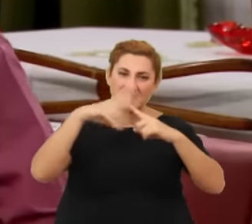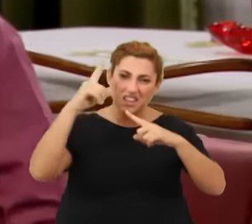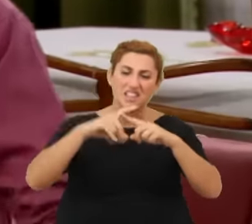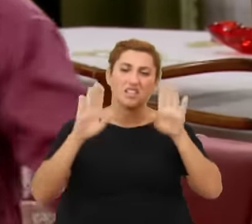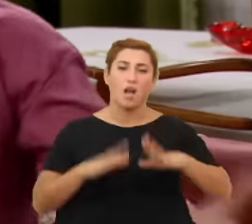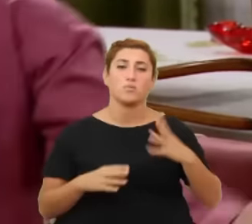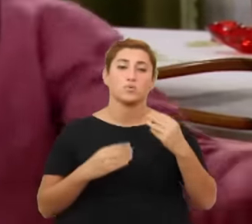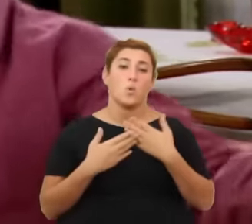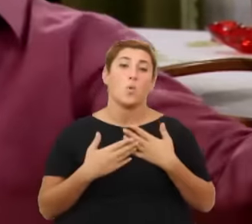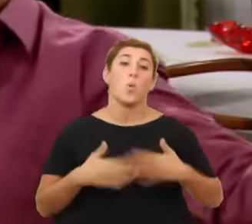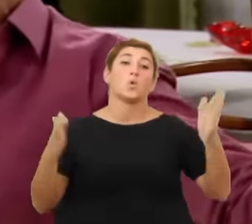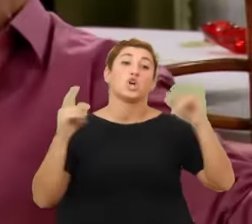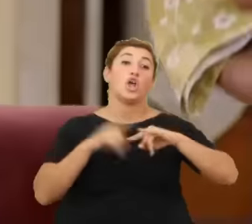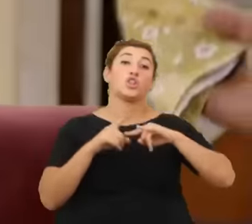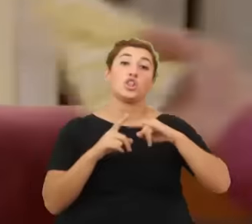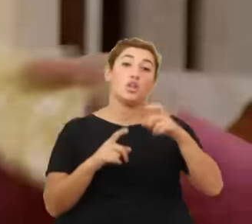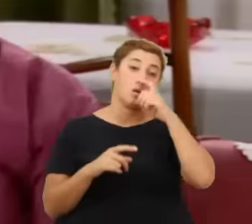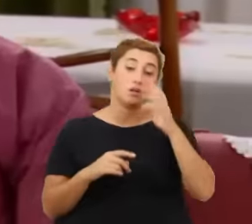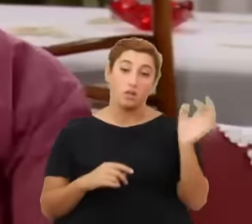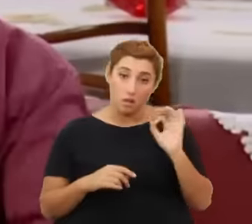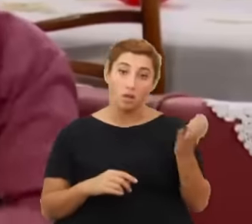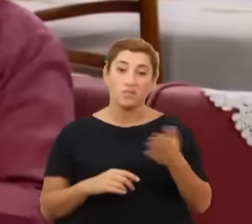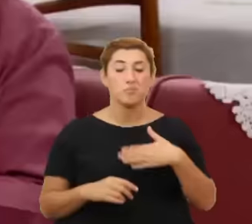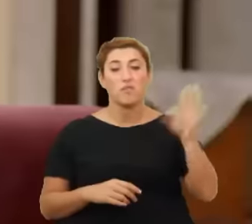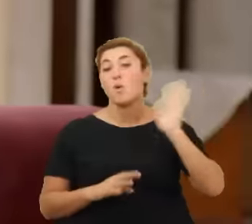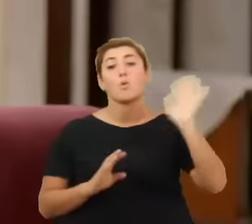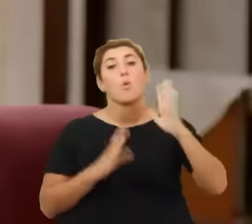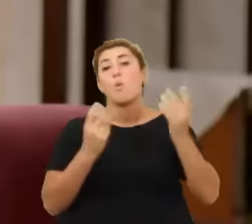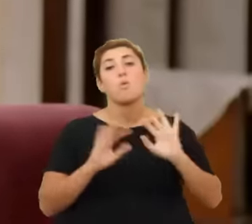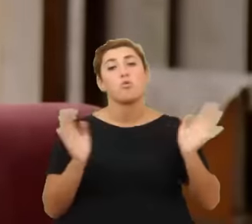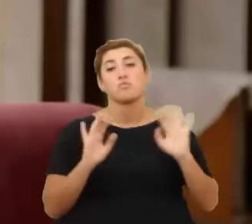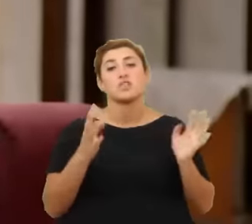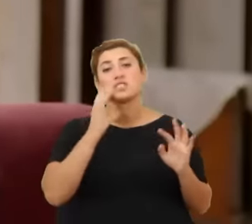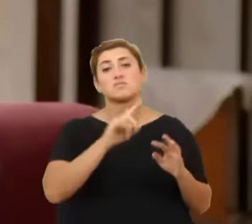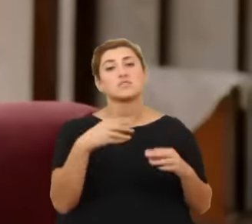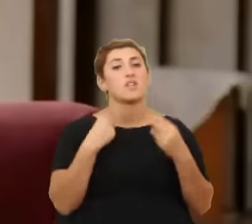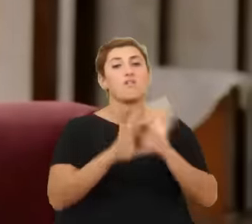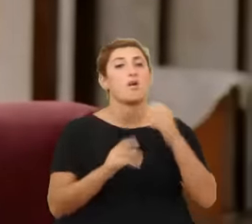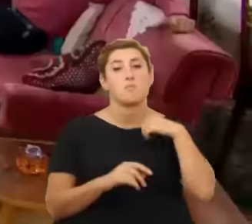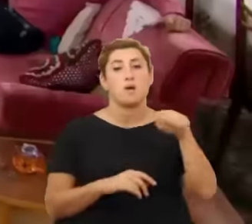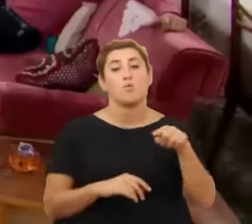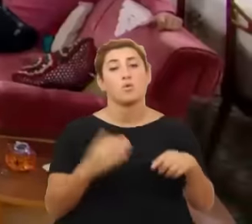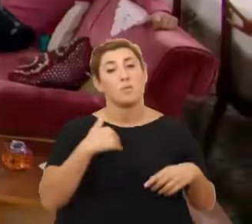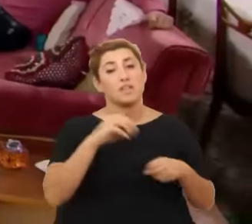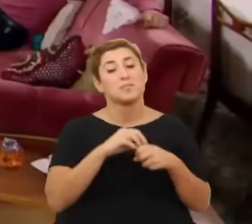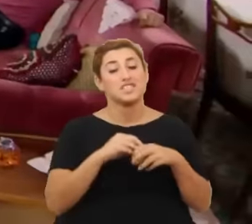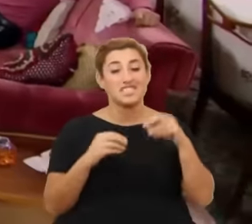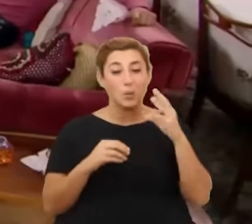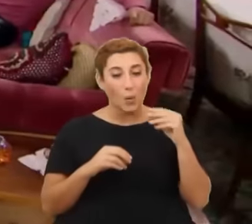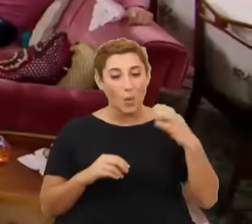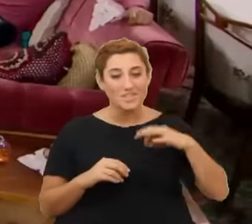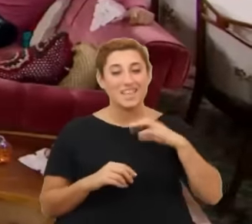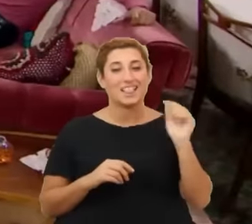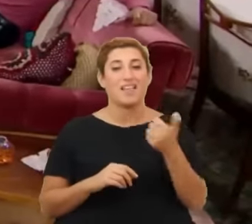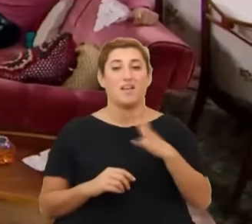Hititlerden kalmış. Koskoca Hititler ya. Yo vallahi olmaz. Kimselere vermem ben onu. Benim için manevi değeri var